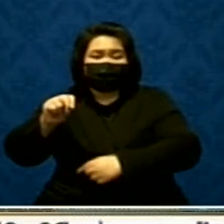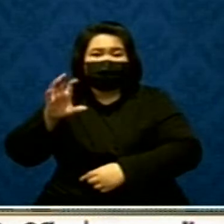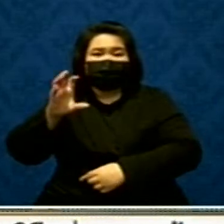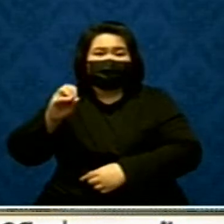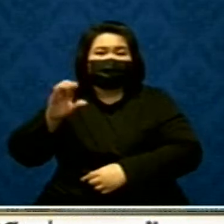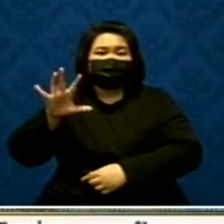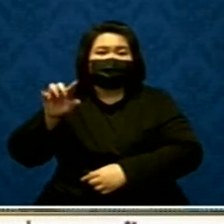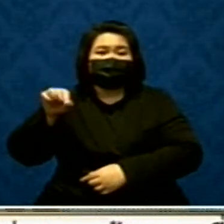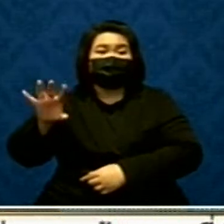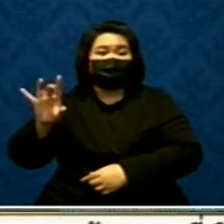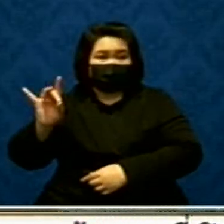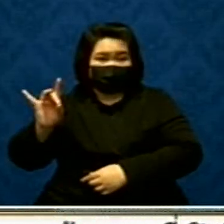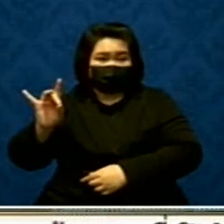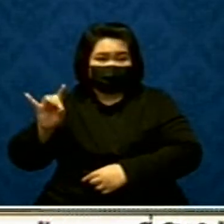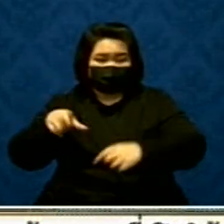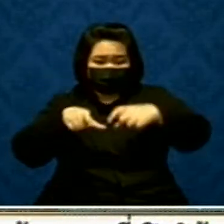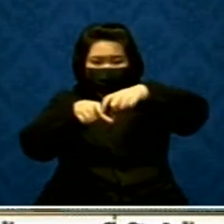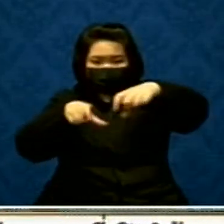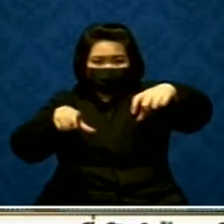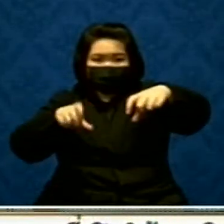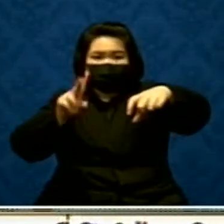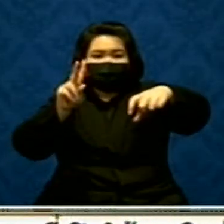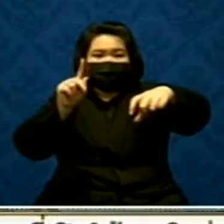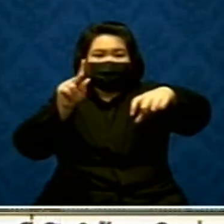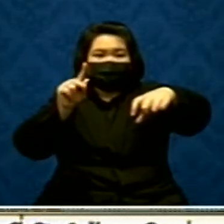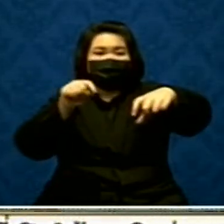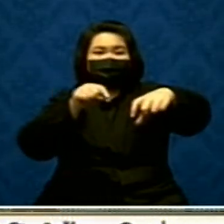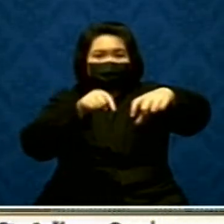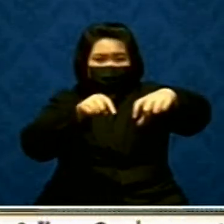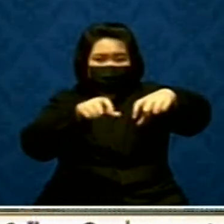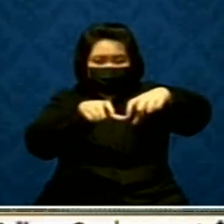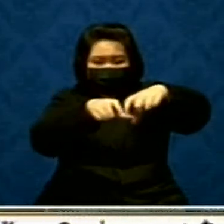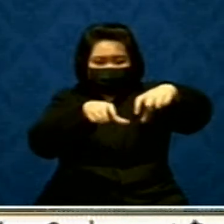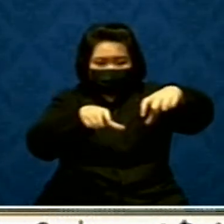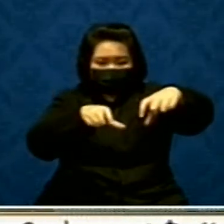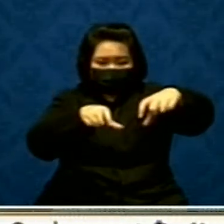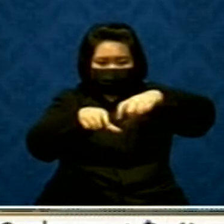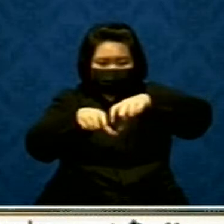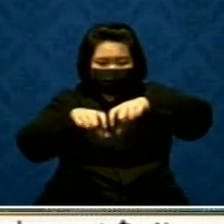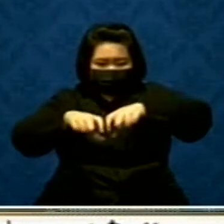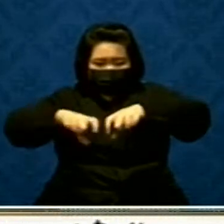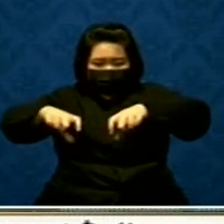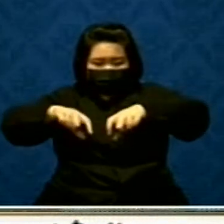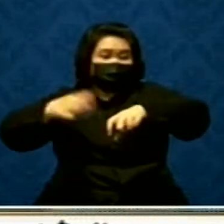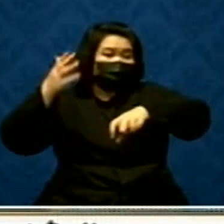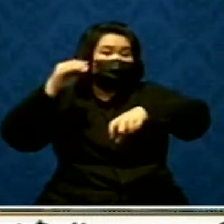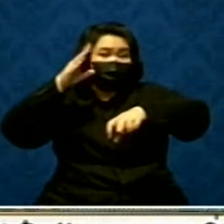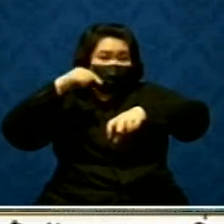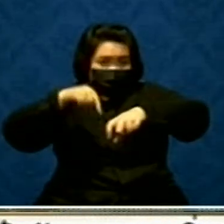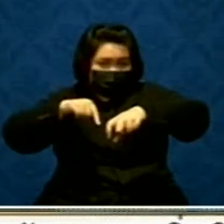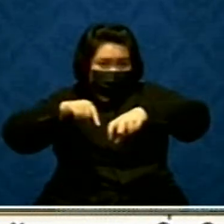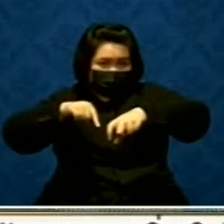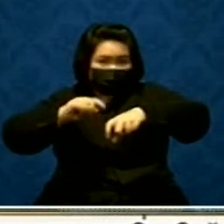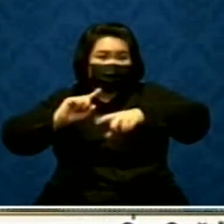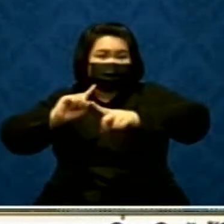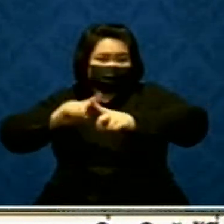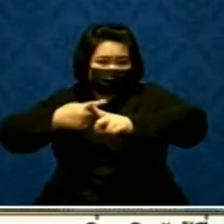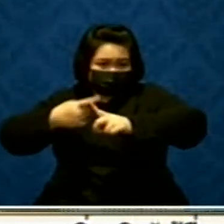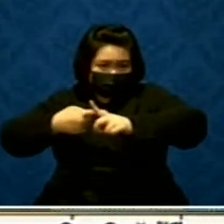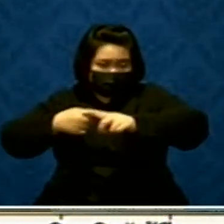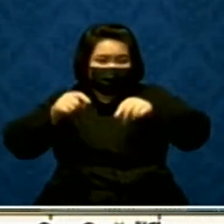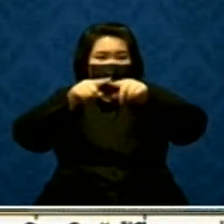ารางวาตามภาพก็เป็นสีเขียวนะครับเป็นพื้นที่ที่ติดต่อกันและมีการยื่นออกเอกสารสิทธิ์จากกรม